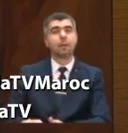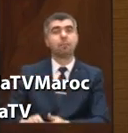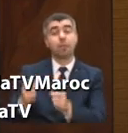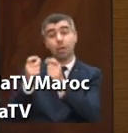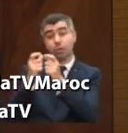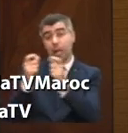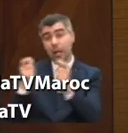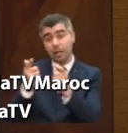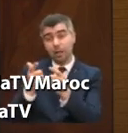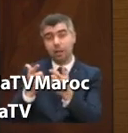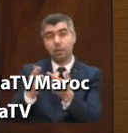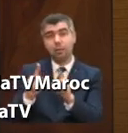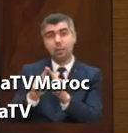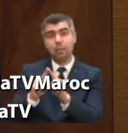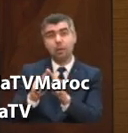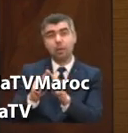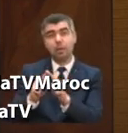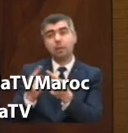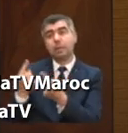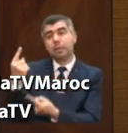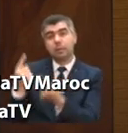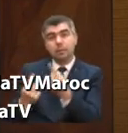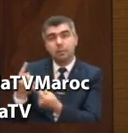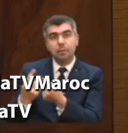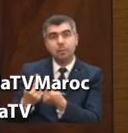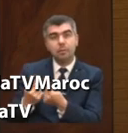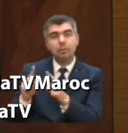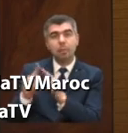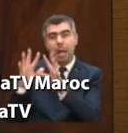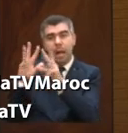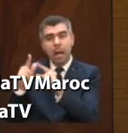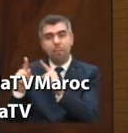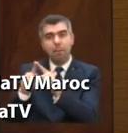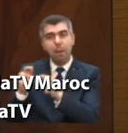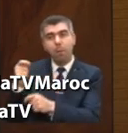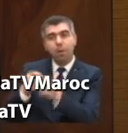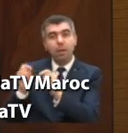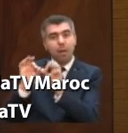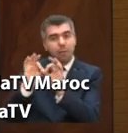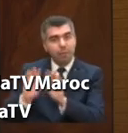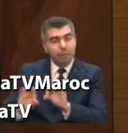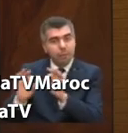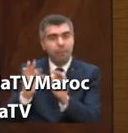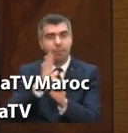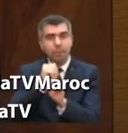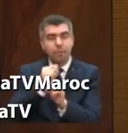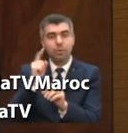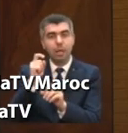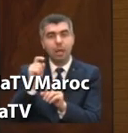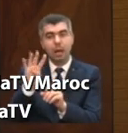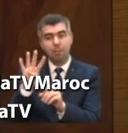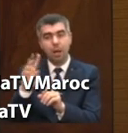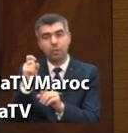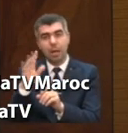المقاولات أو الأرباب العمل الذين فقدوا نسبة من رقم المعاملات ديالهم في شهر 4 وفي شهر 5 وفي شهر 6 مقارنة